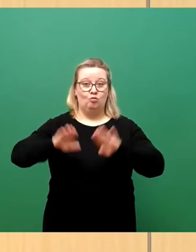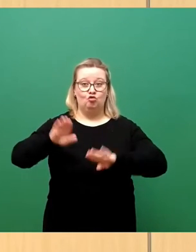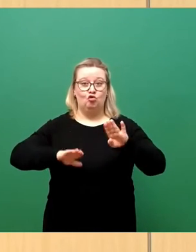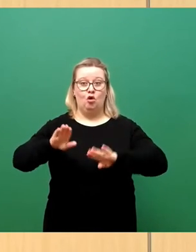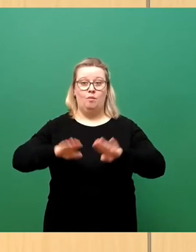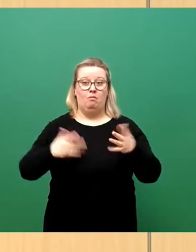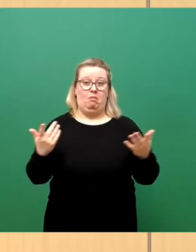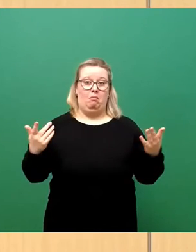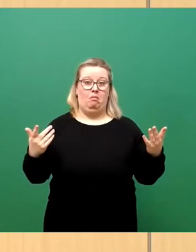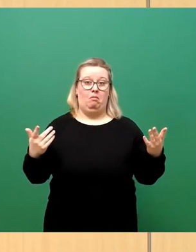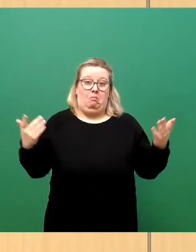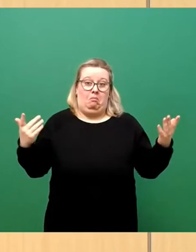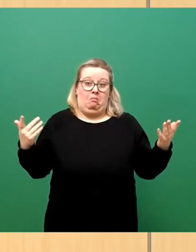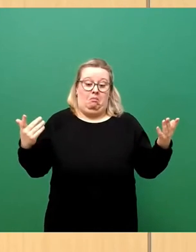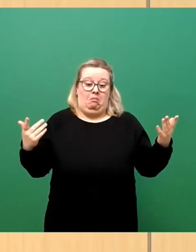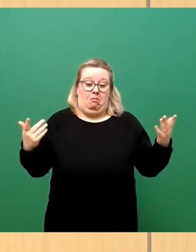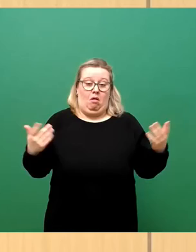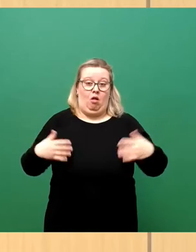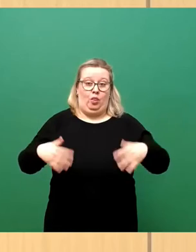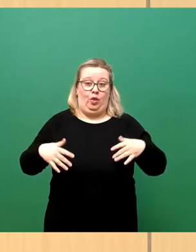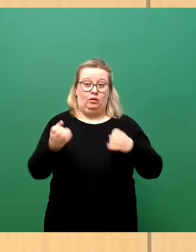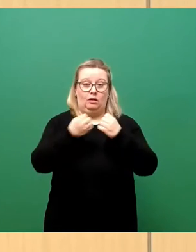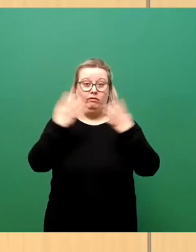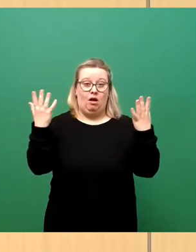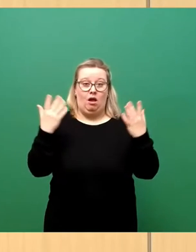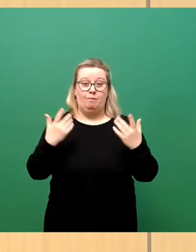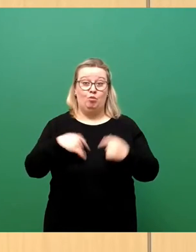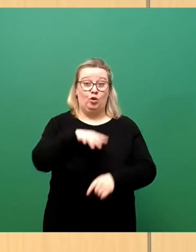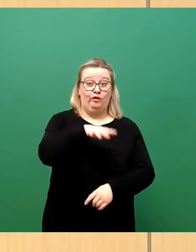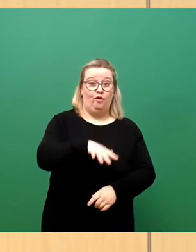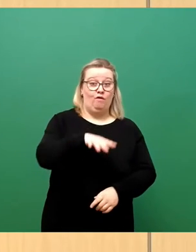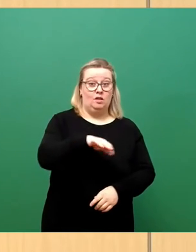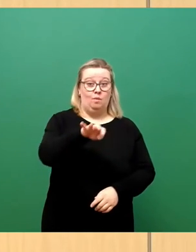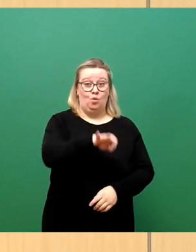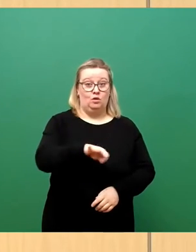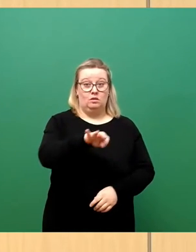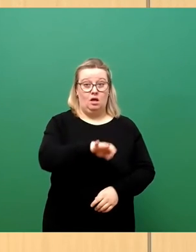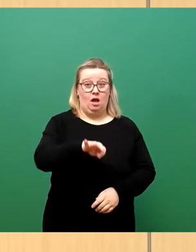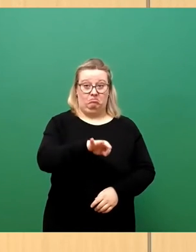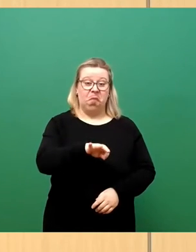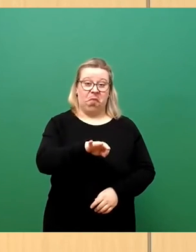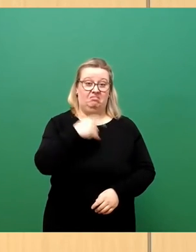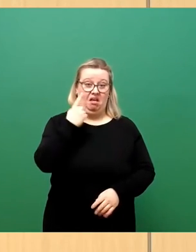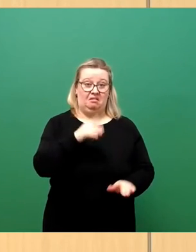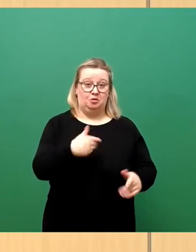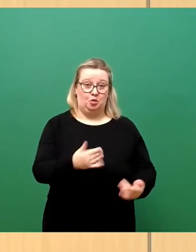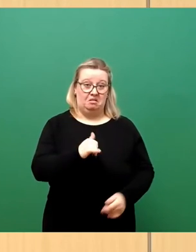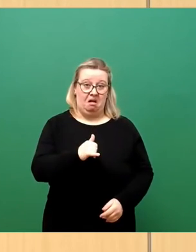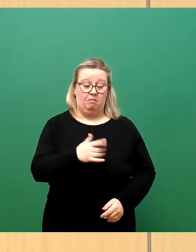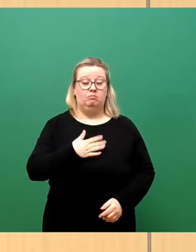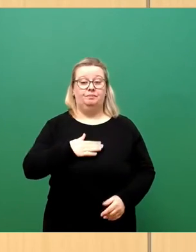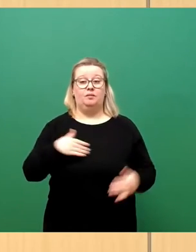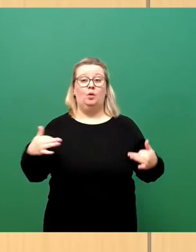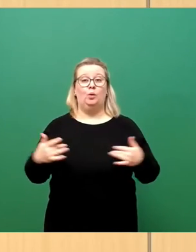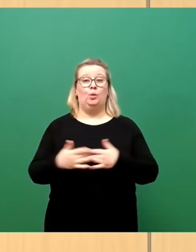vollkommen offen. Die Wahrscheinlichkeit, dass am Ende hier 15% rausgehen, ist sehr hoch. Wir als Grüne Fraktion